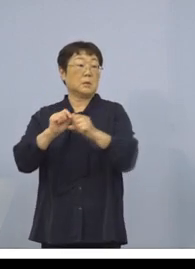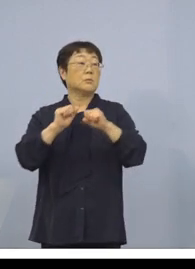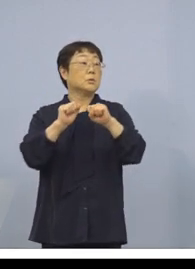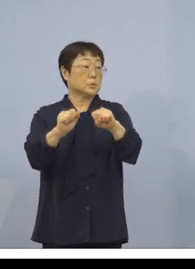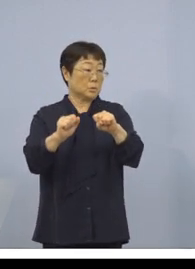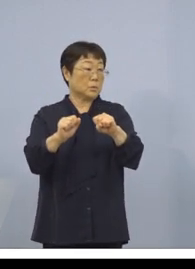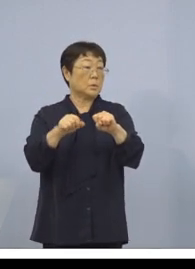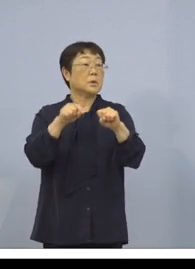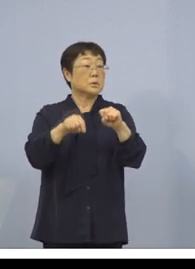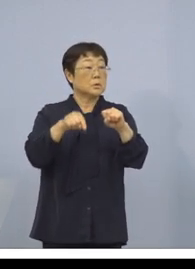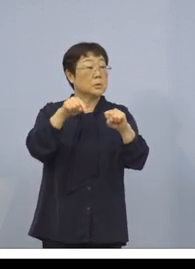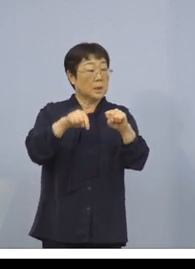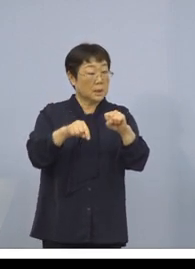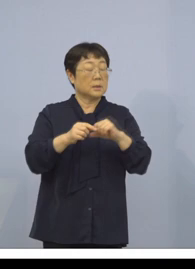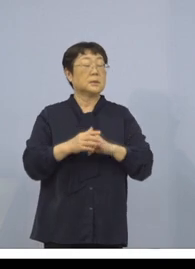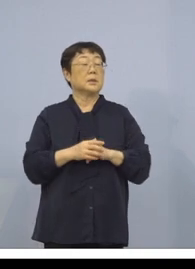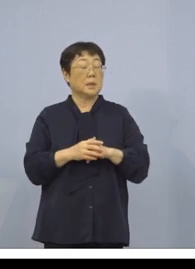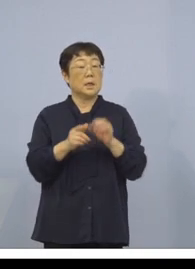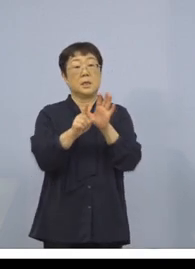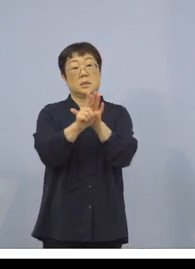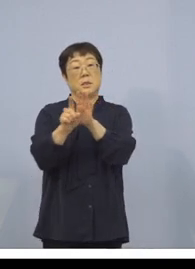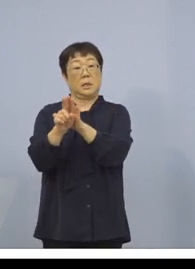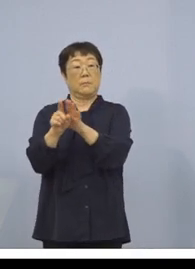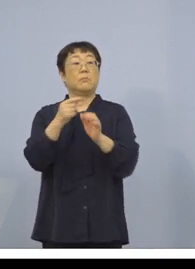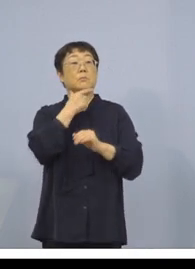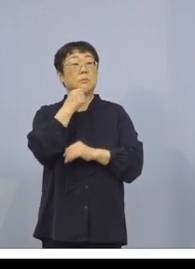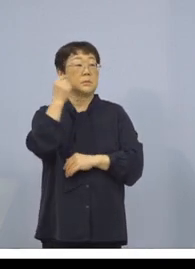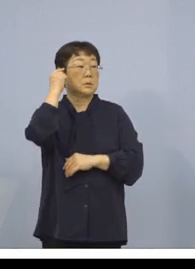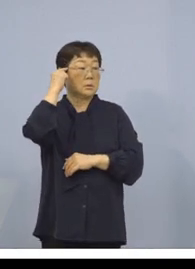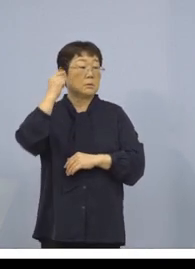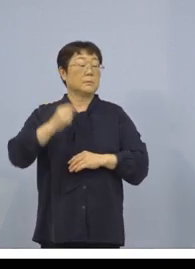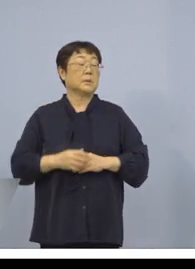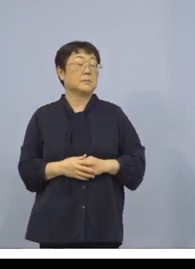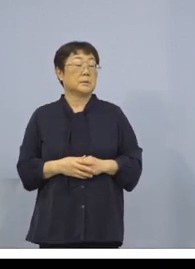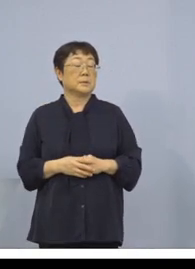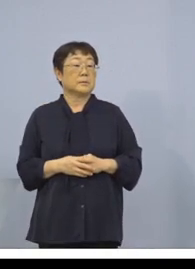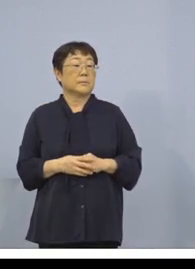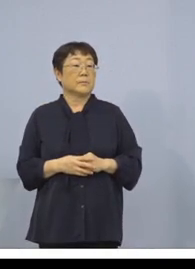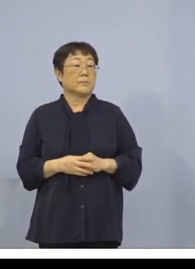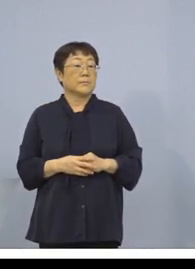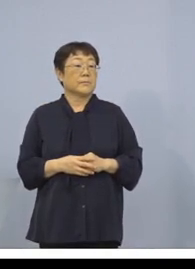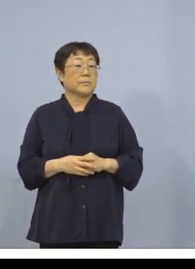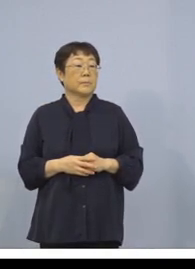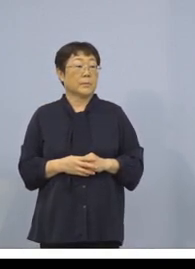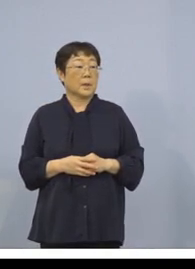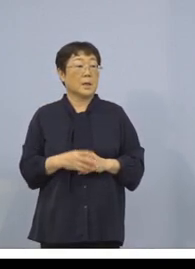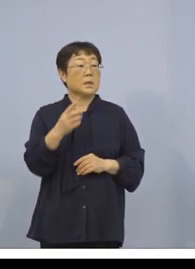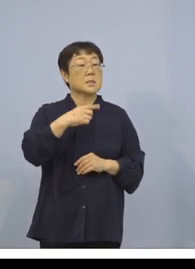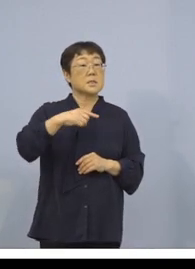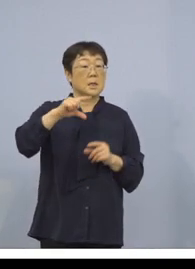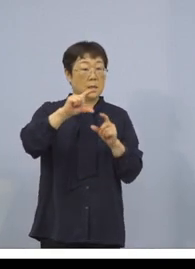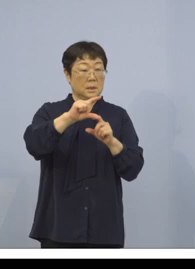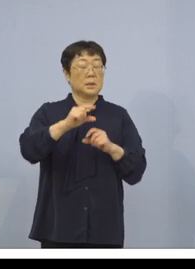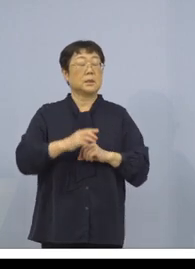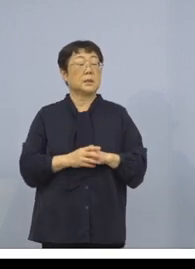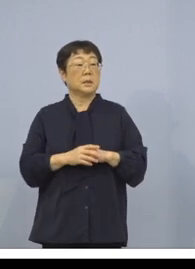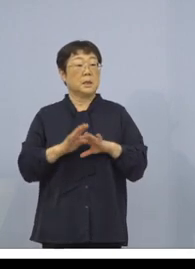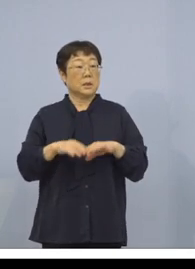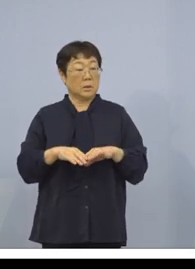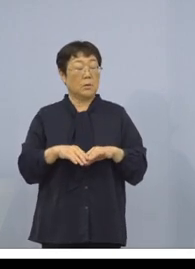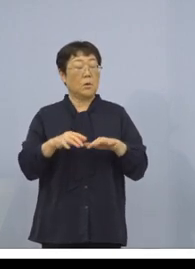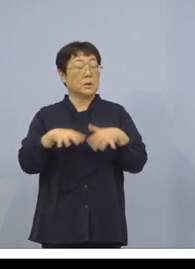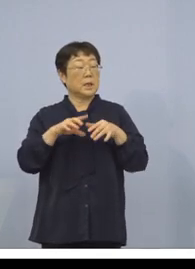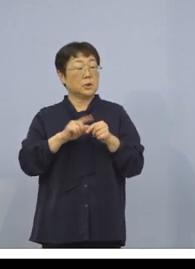に、支援をさせていただきたいと、こういうことでございます。で加えまして、今日も熱中症